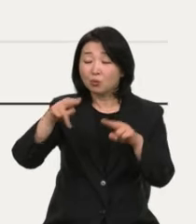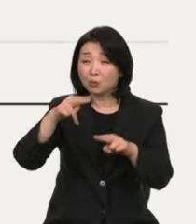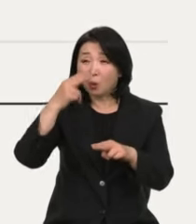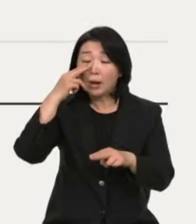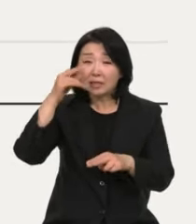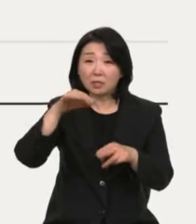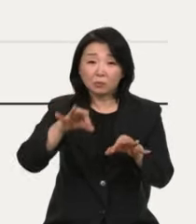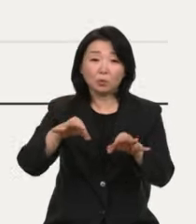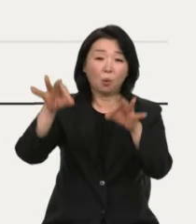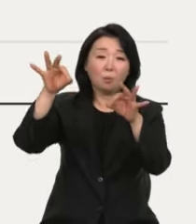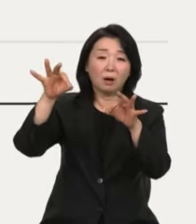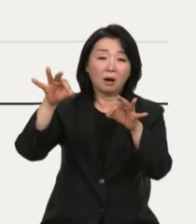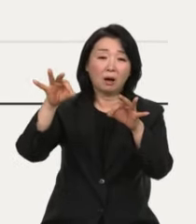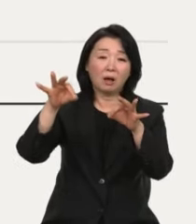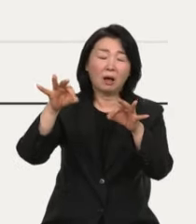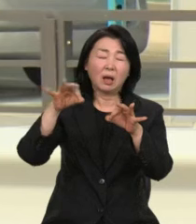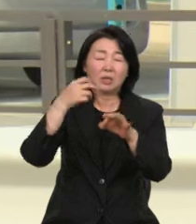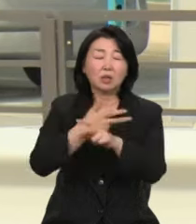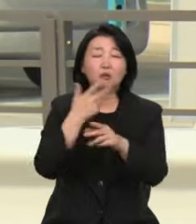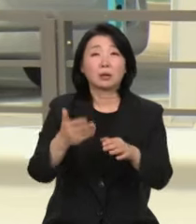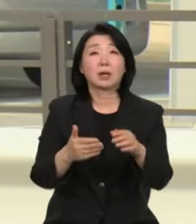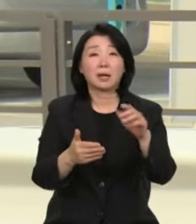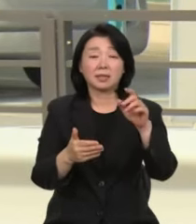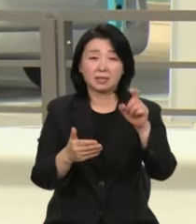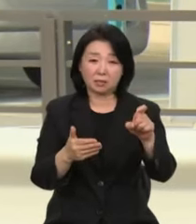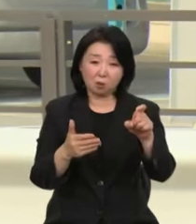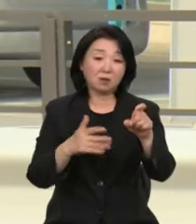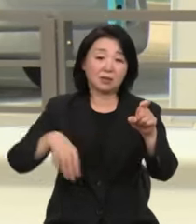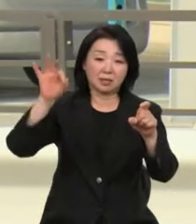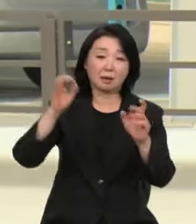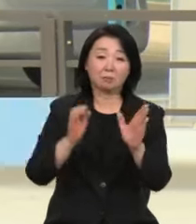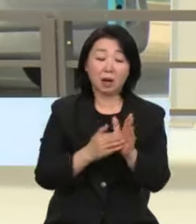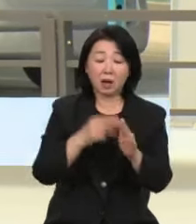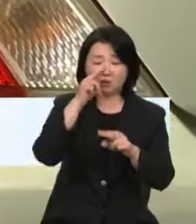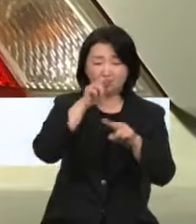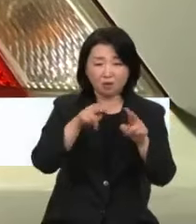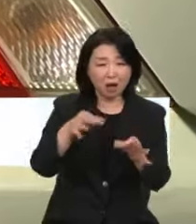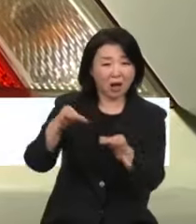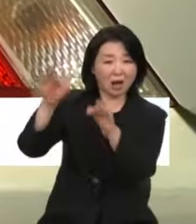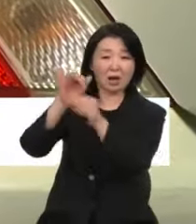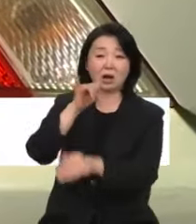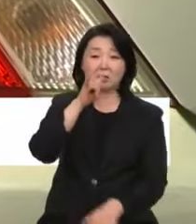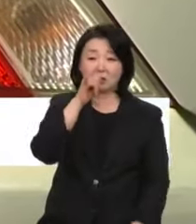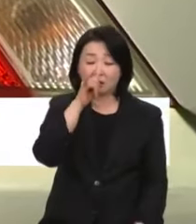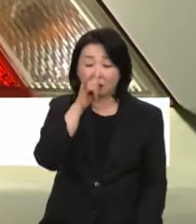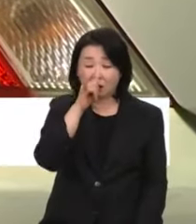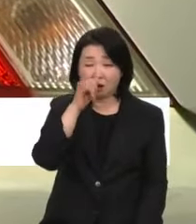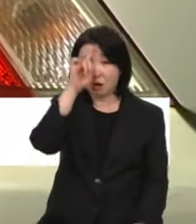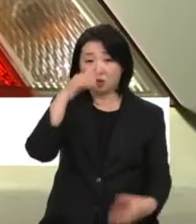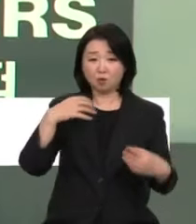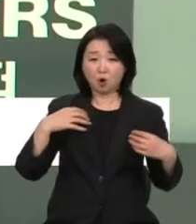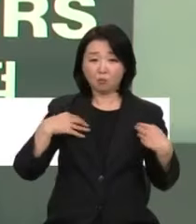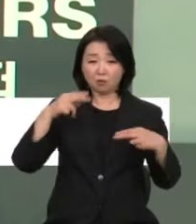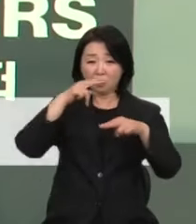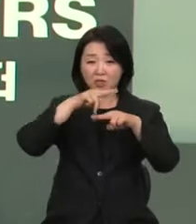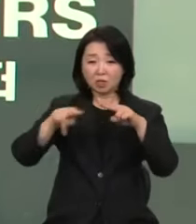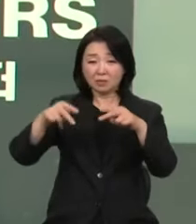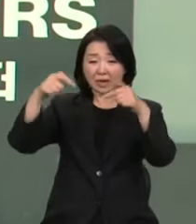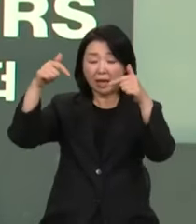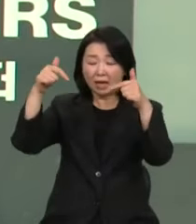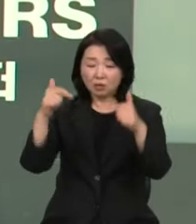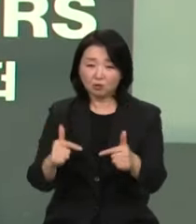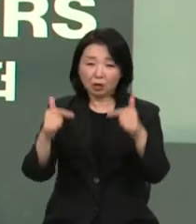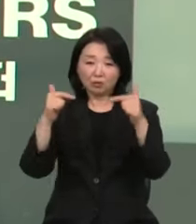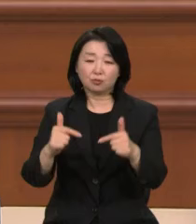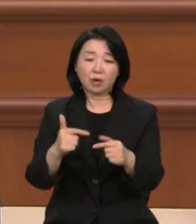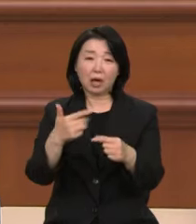일주일 새 10원 넘게 급등했습니다. 유가 오름세가 가파르자 정부는 유류세 인하 조치를 9번째 연장하기로